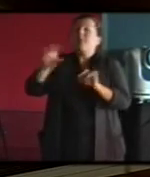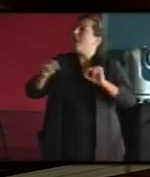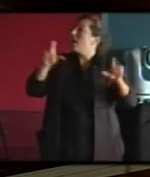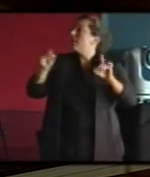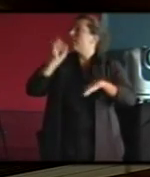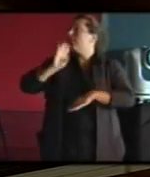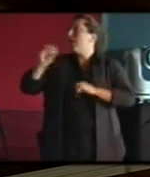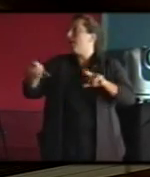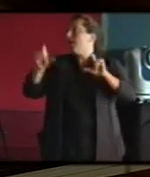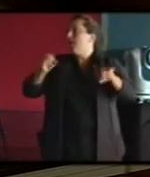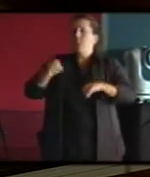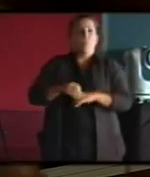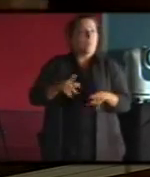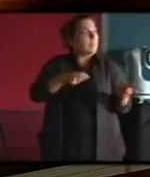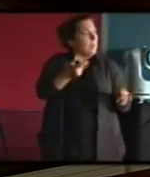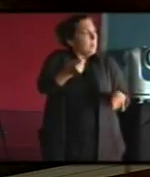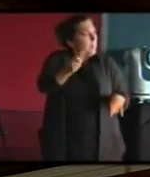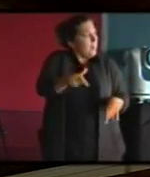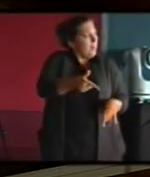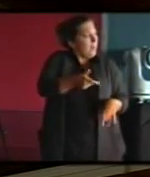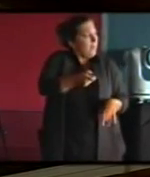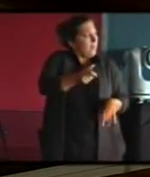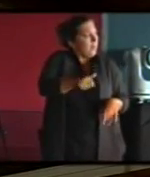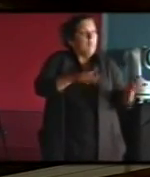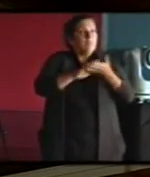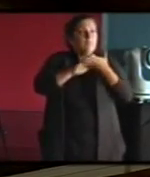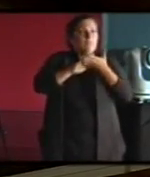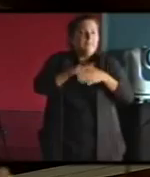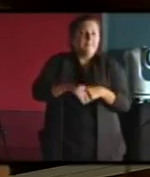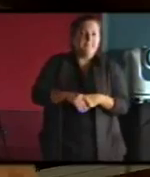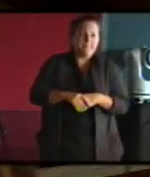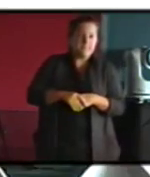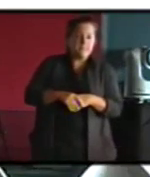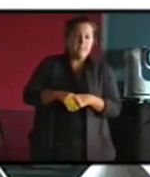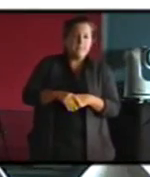même temps. Je vais pas les commenter. Normalement, tu as un machin. Ah oui, pardon. Voilà, vas-y. Ah oui, pardon.